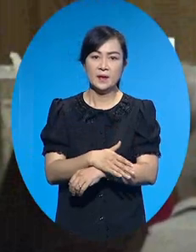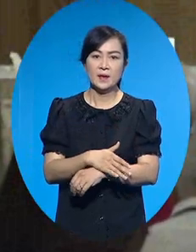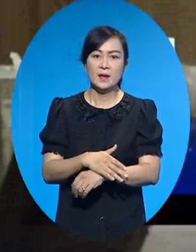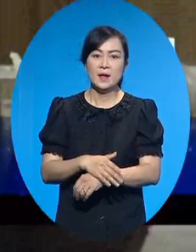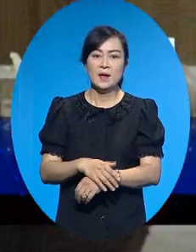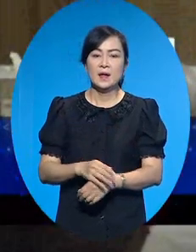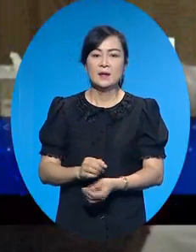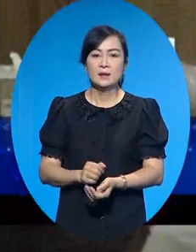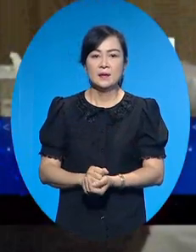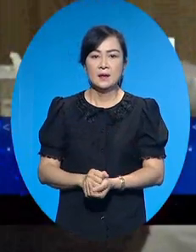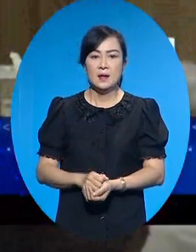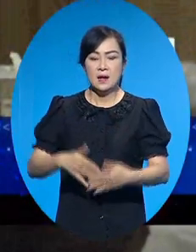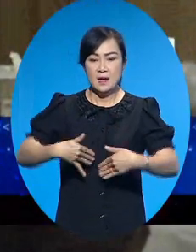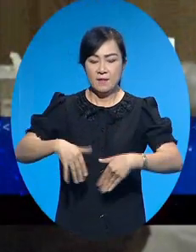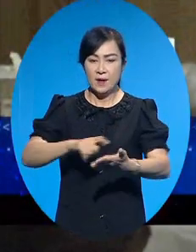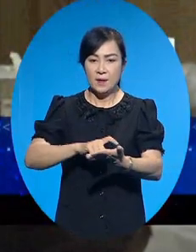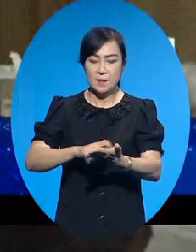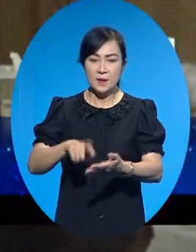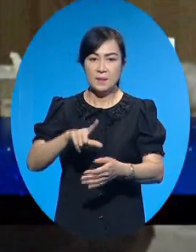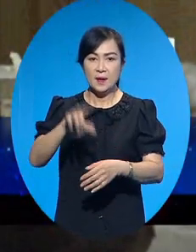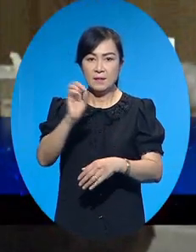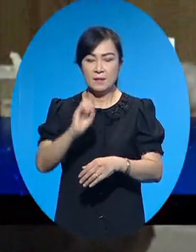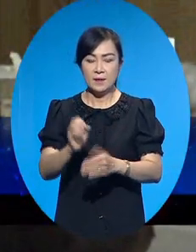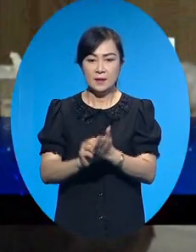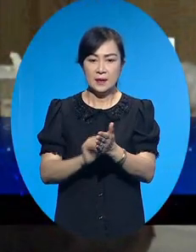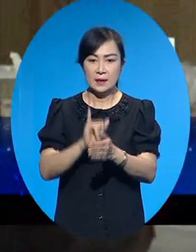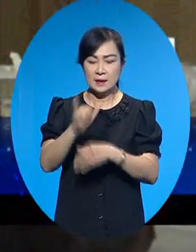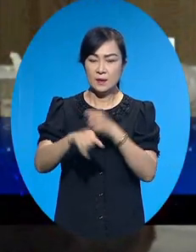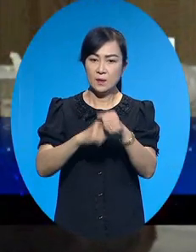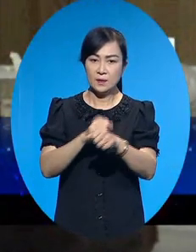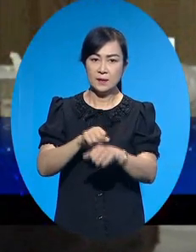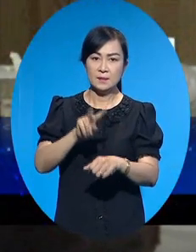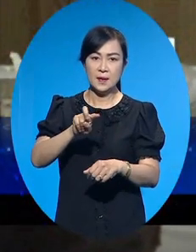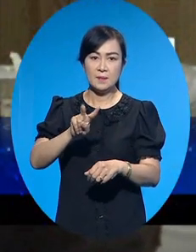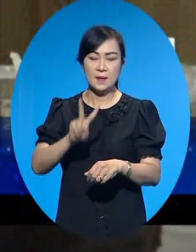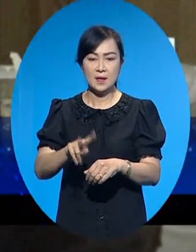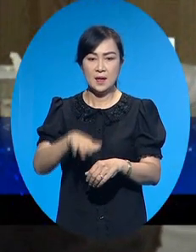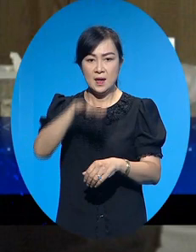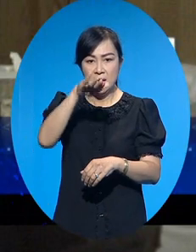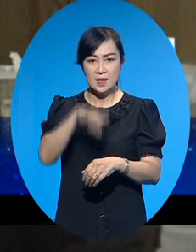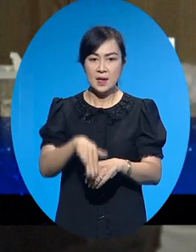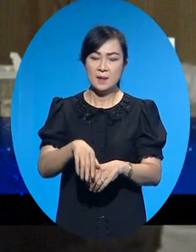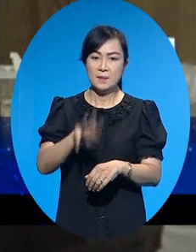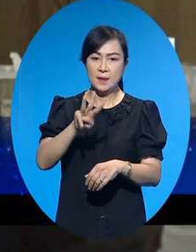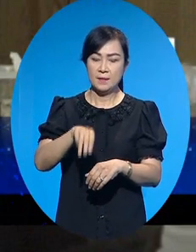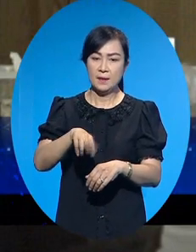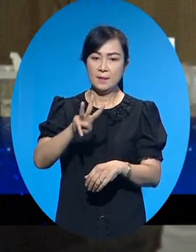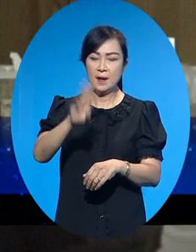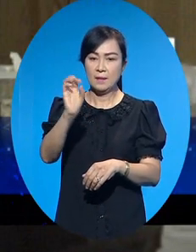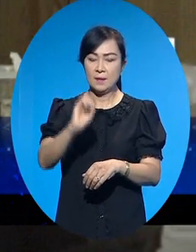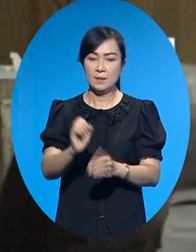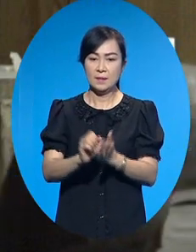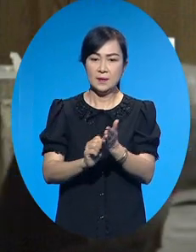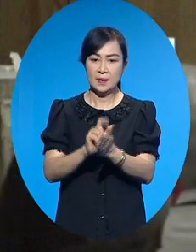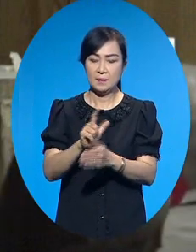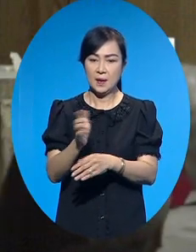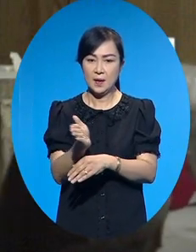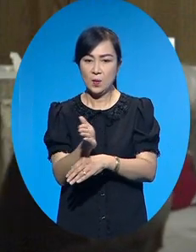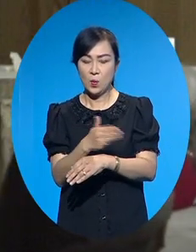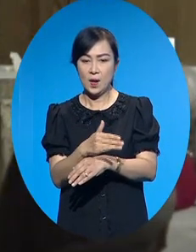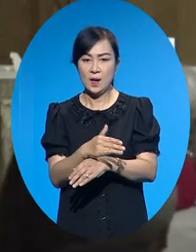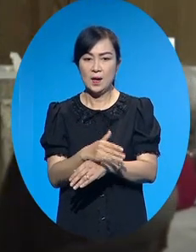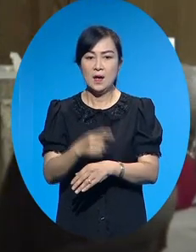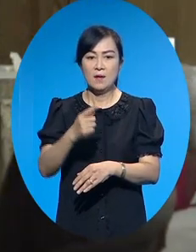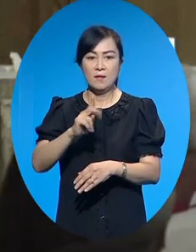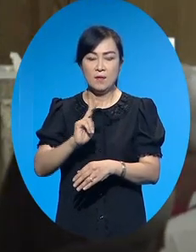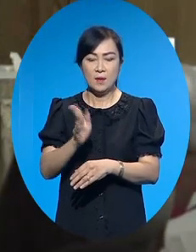sở 12 tháng, lạm phát của Mỹ đạt đỉnh 7% vào tháng 6 năm 2022 và giảm xuống còn 3,3% tính đến tháng 7 qua, theo một quỹ đạo phù